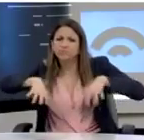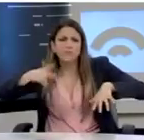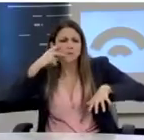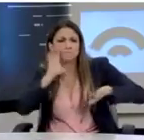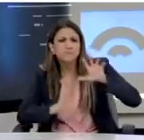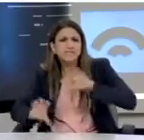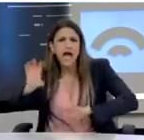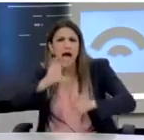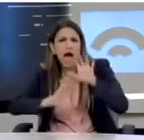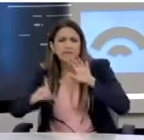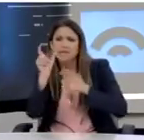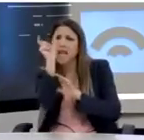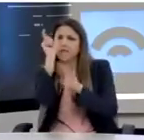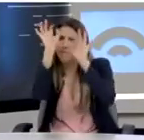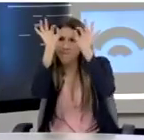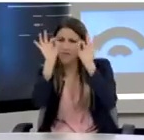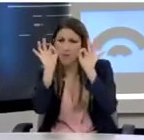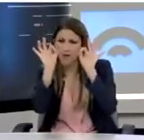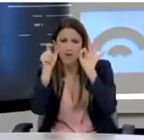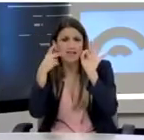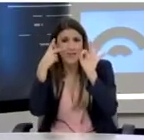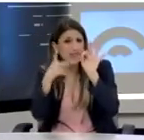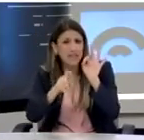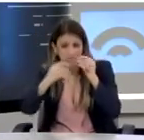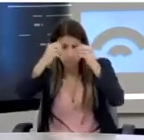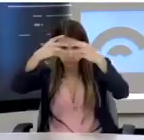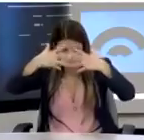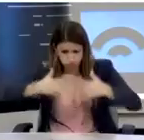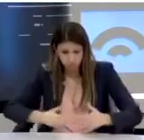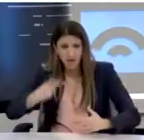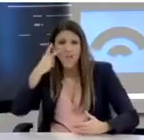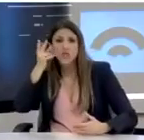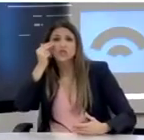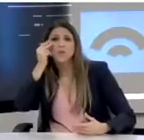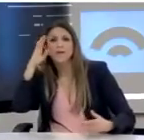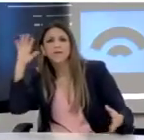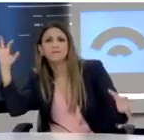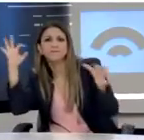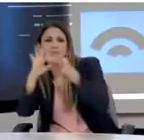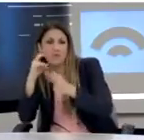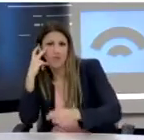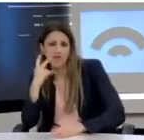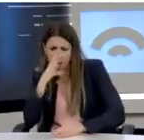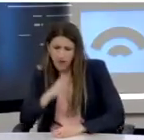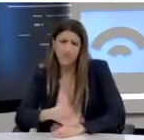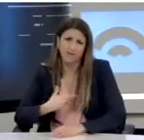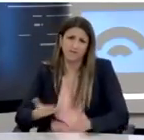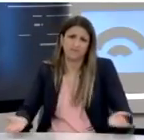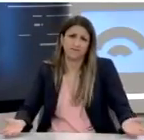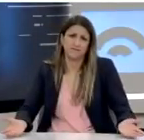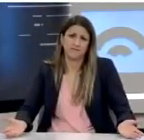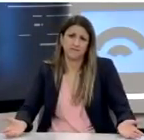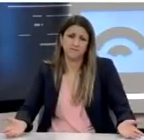δική μας κουλτούρα παράδοση, το Λευκό Πύργο. Θα δει τα Σκόπια, αυτή είναι η αλήθεια. Αλλά δεν